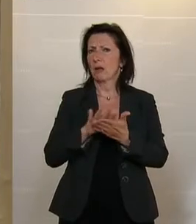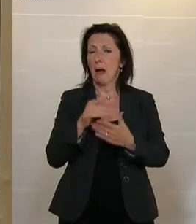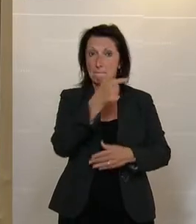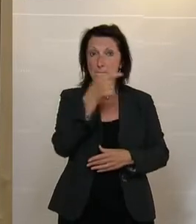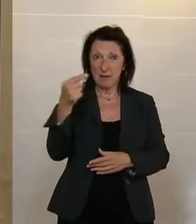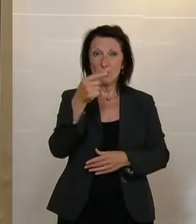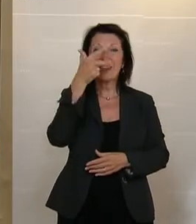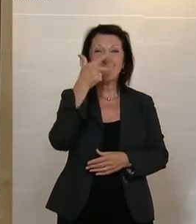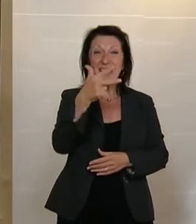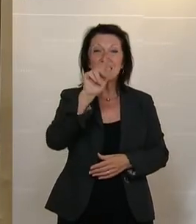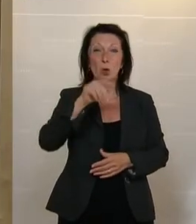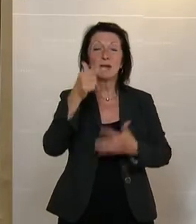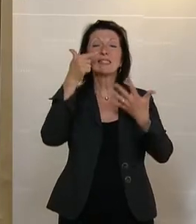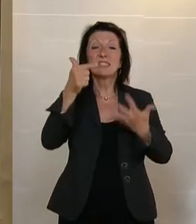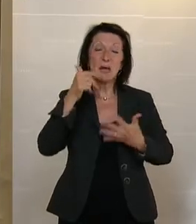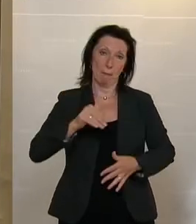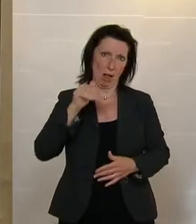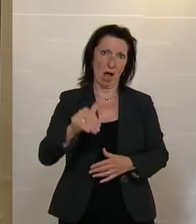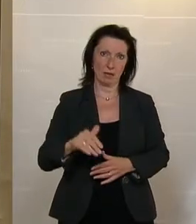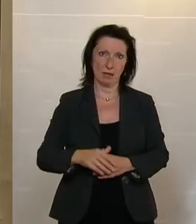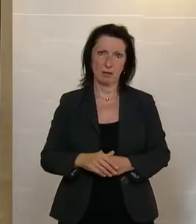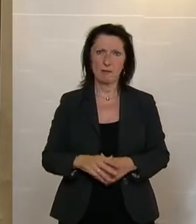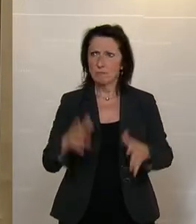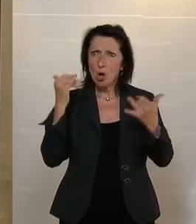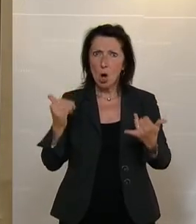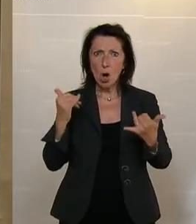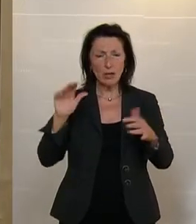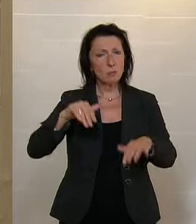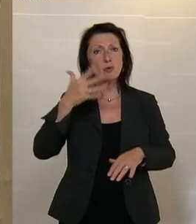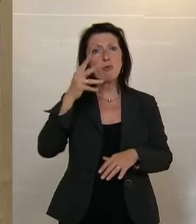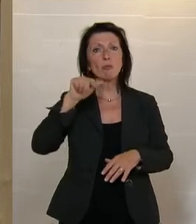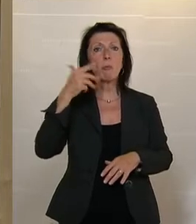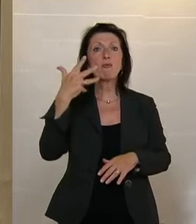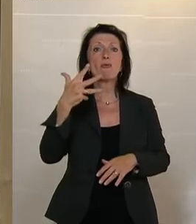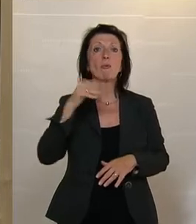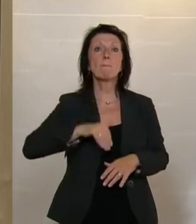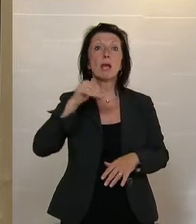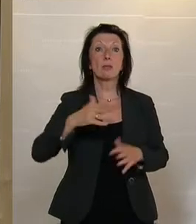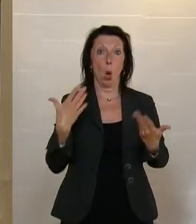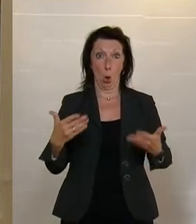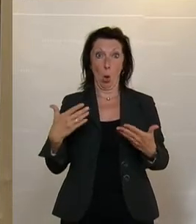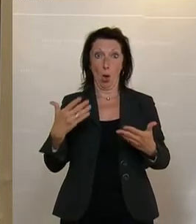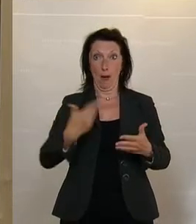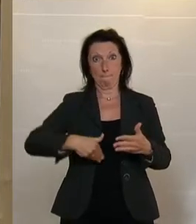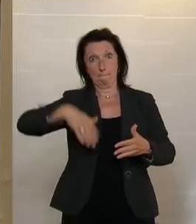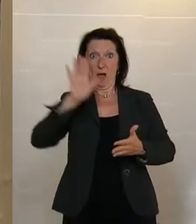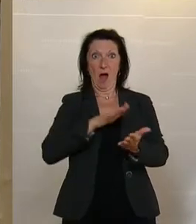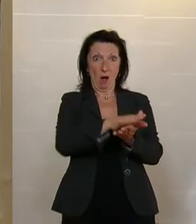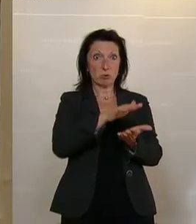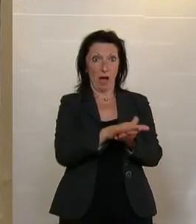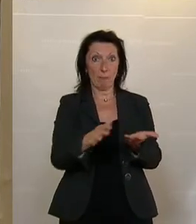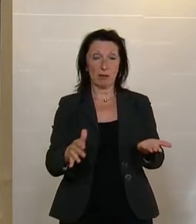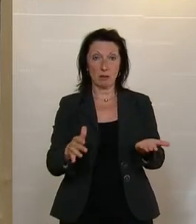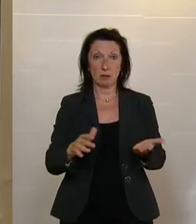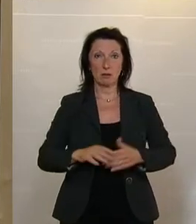von 30,7 Milliarden drinnen. Wir müssen heute 5,5 Milliarden werden heuer mehr ausgegeben.